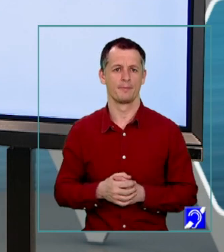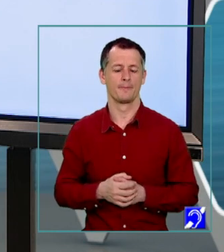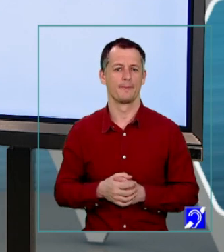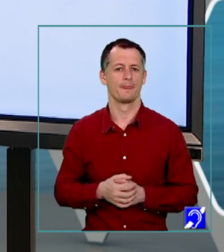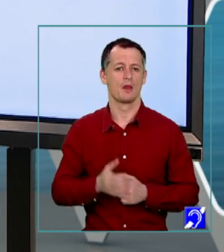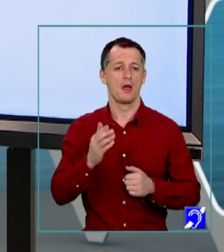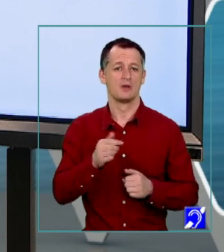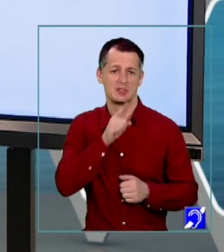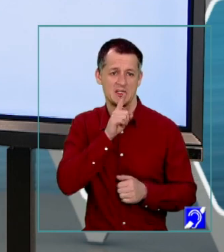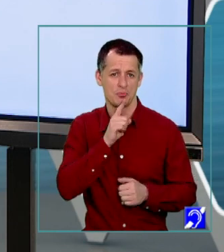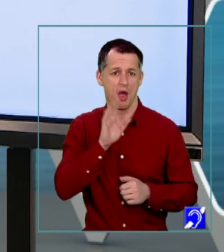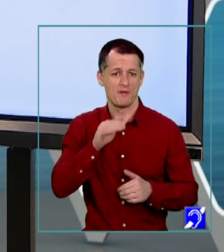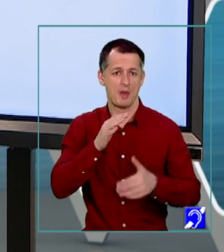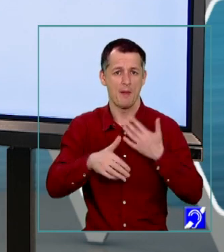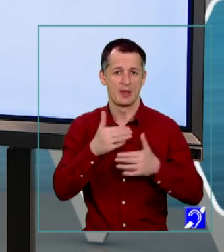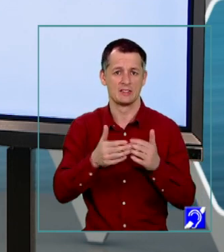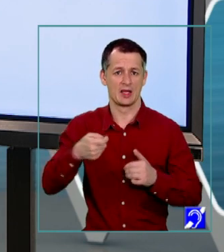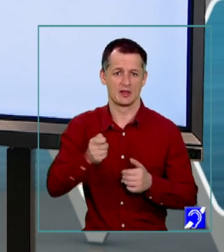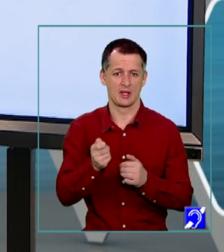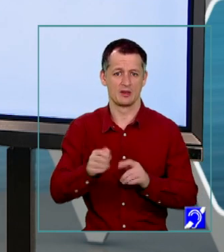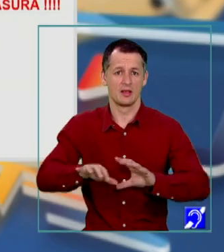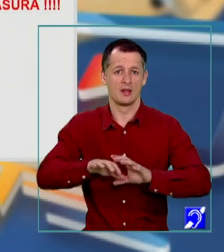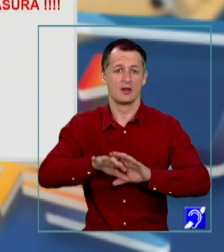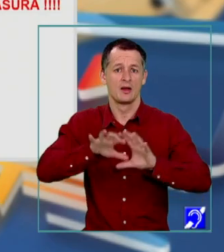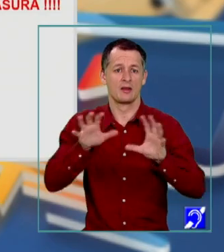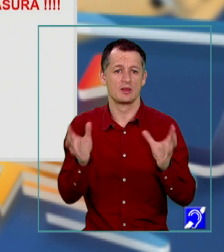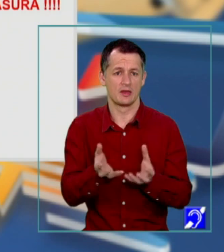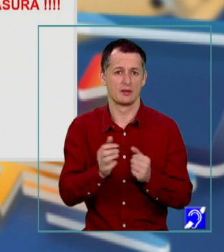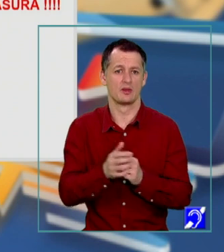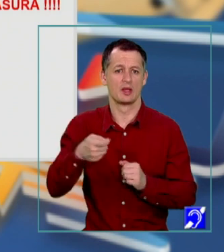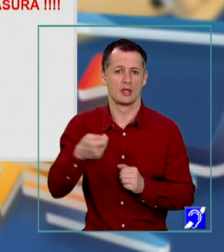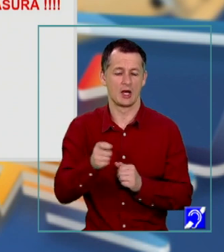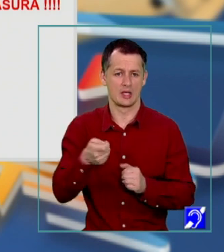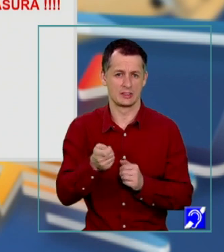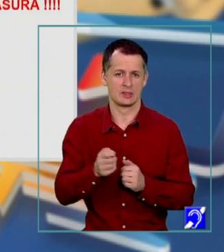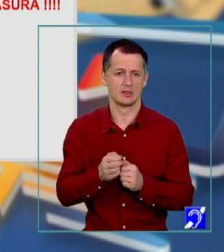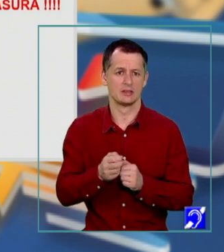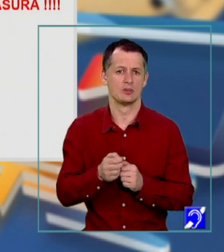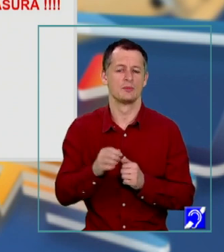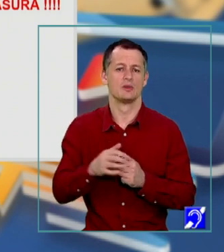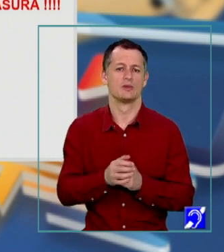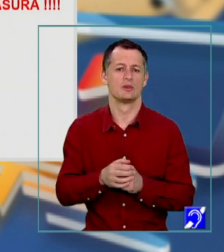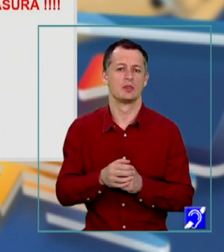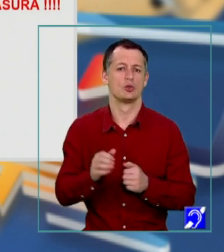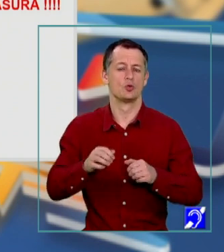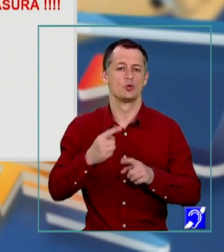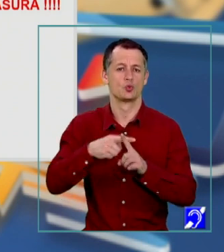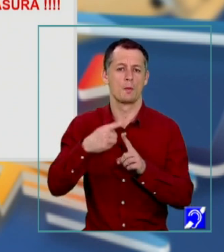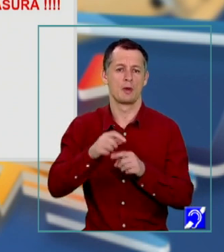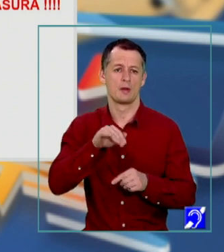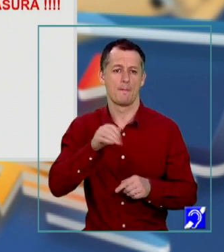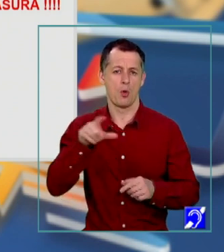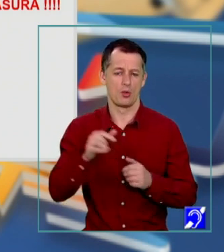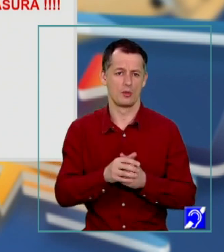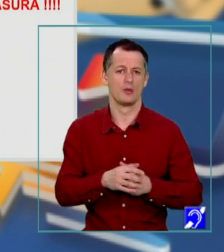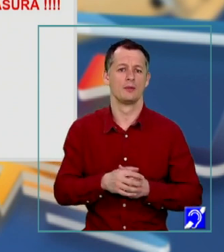gaze. Cantitatea totală de substanță va fi dată de suma numărului de moli. Masa totală